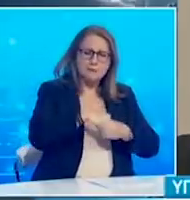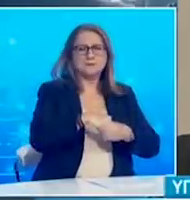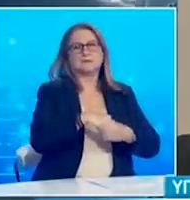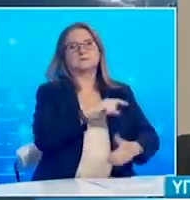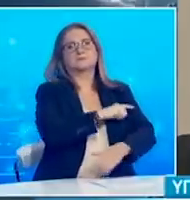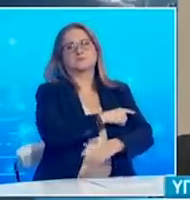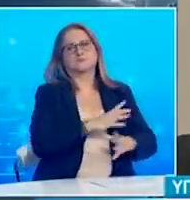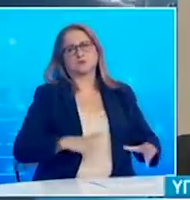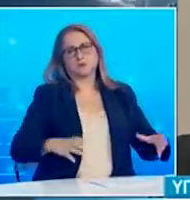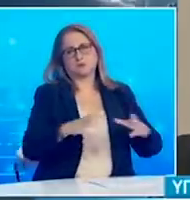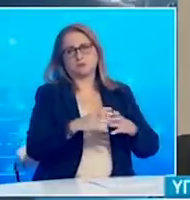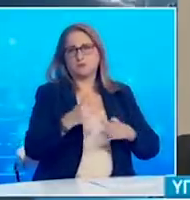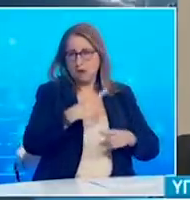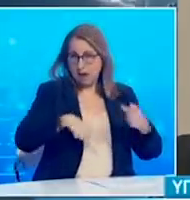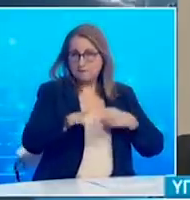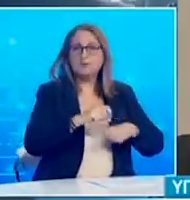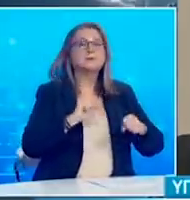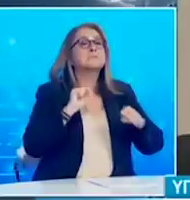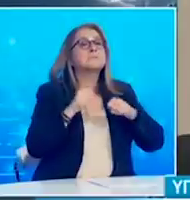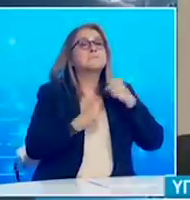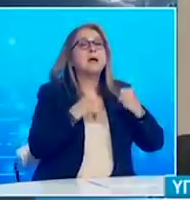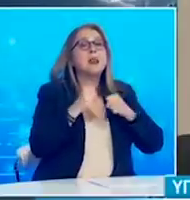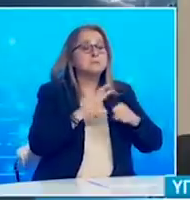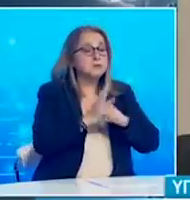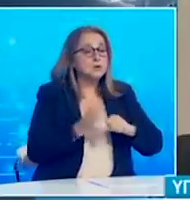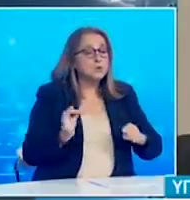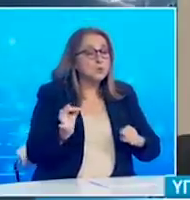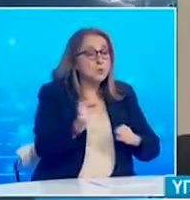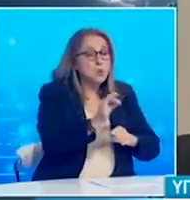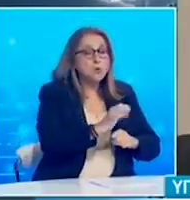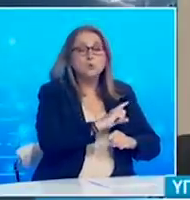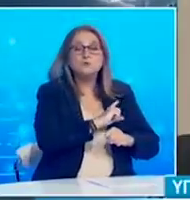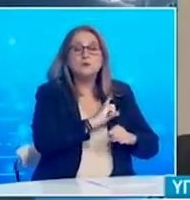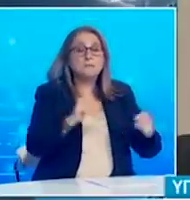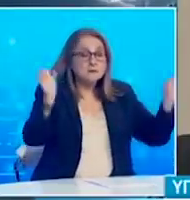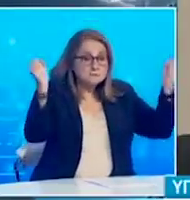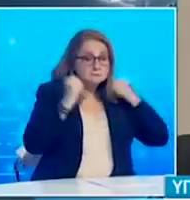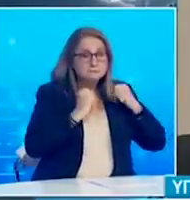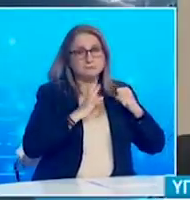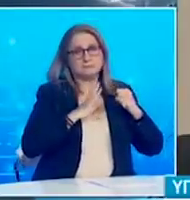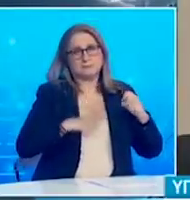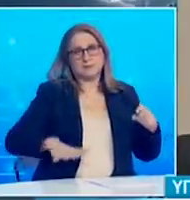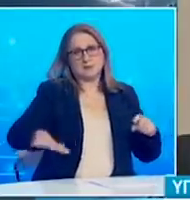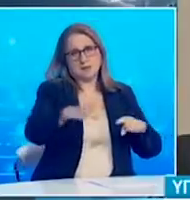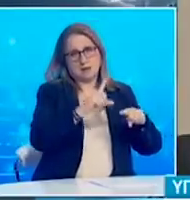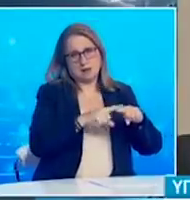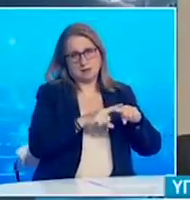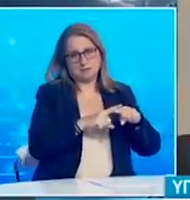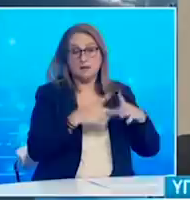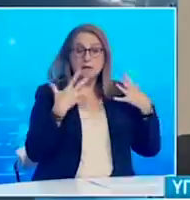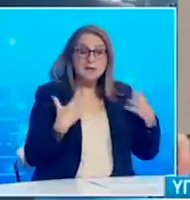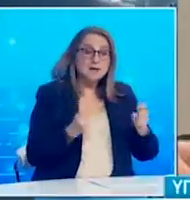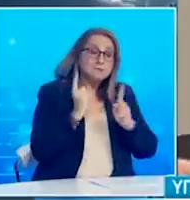του κορονοϊού, προκειμένου ο Έλληνας πολίτης να μην στερηθεί τις απαραίτητες υπηρεσίες υγείας. Υπήρχαν συγκεκριμένα πρωτόκολλα